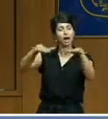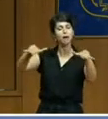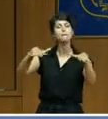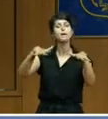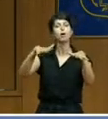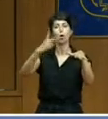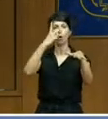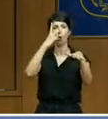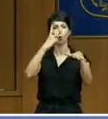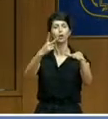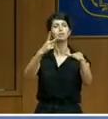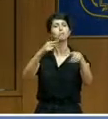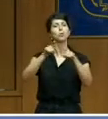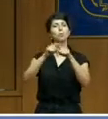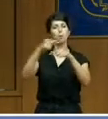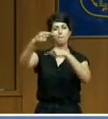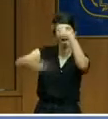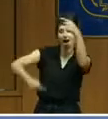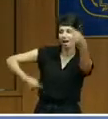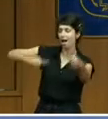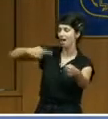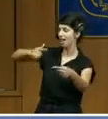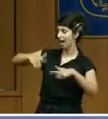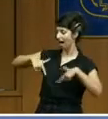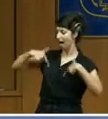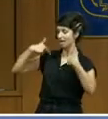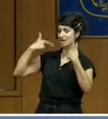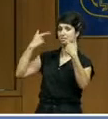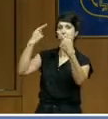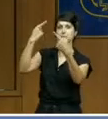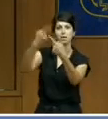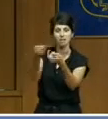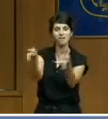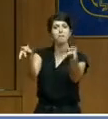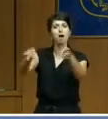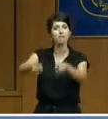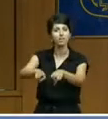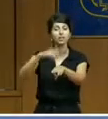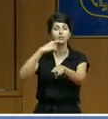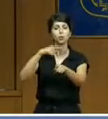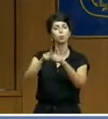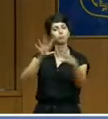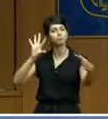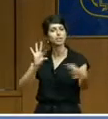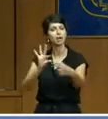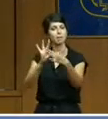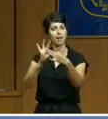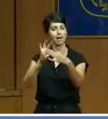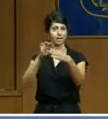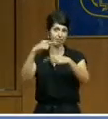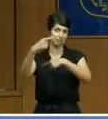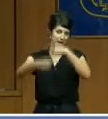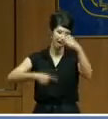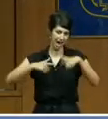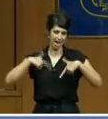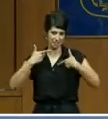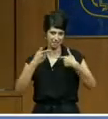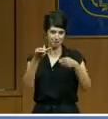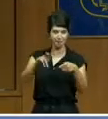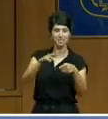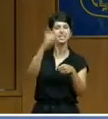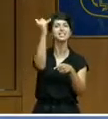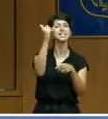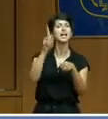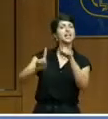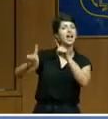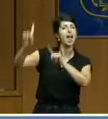מחזיק את מעגל החיים והמוות, והדבר הזה התחבר לי עם מעגל החיים והמוות של הבוטריל, אז ציירתי את